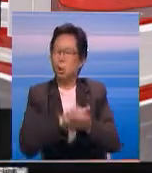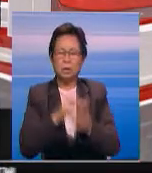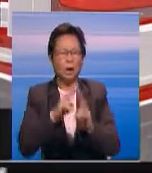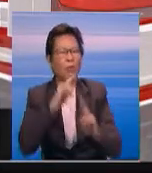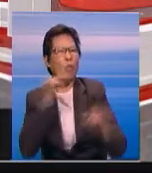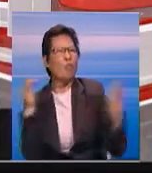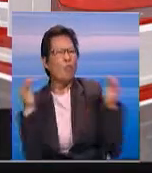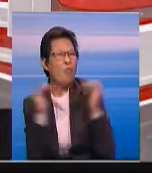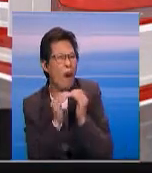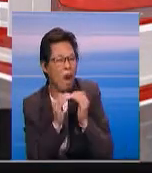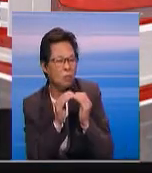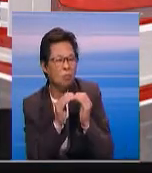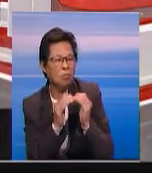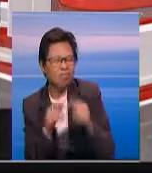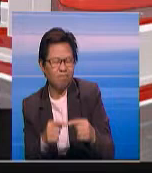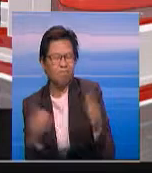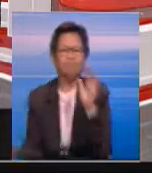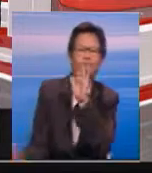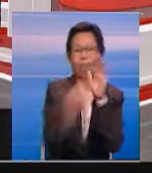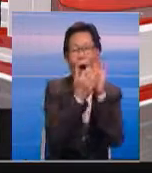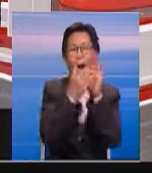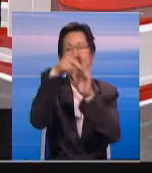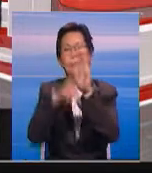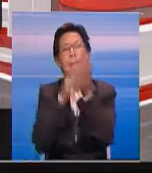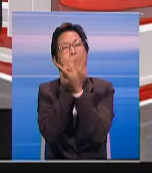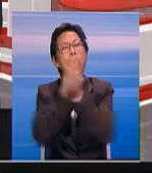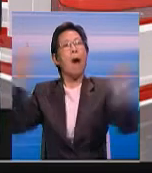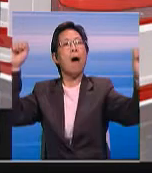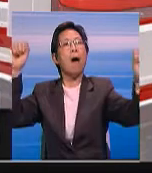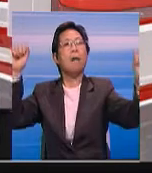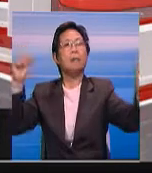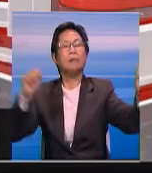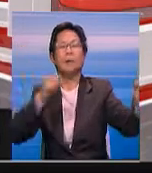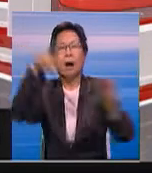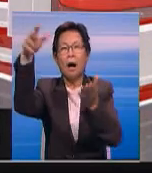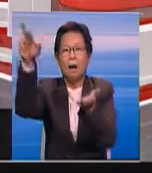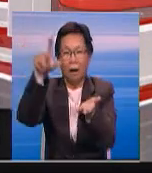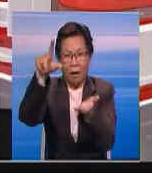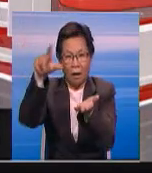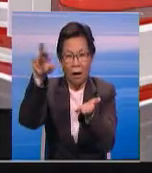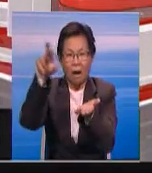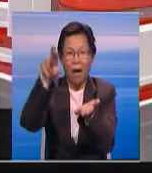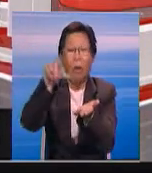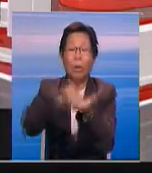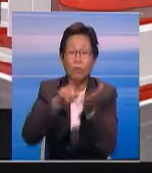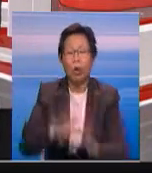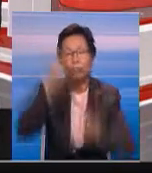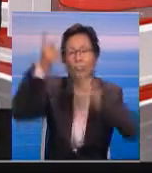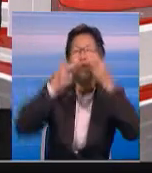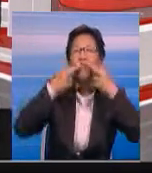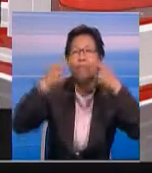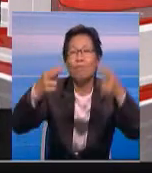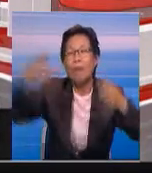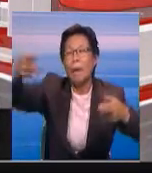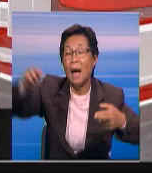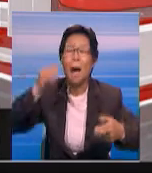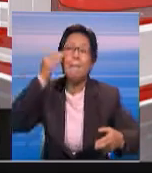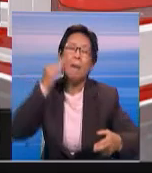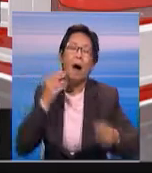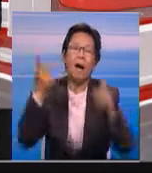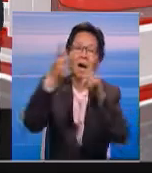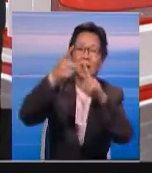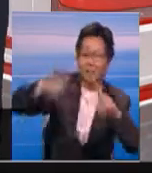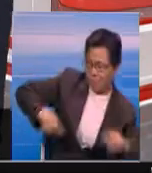tidak adil dan bertentangan dengan prinsip kebebasan. Ikuti laporan wartawan Yunus Muhammad Noh yang mengikuti lawatan rasmi Perdana Menteri